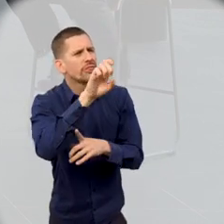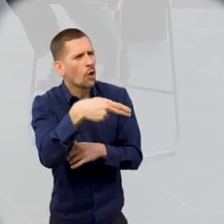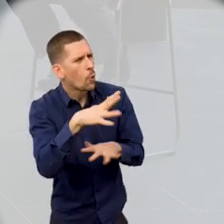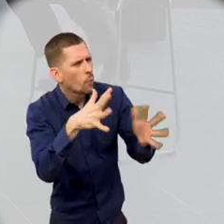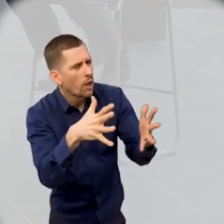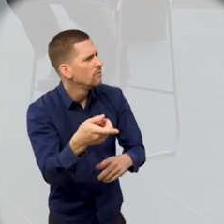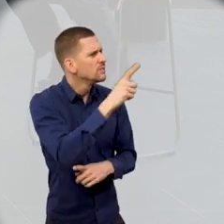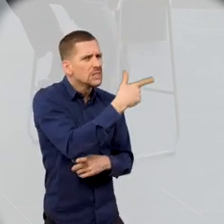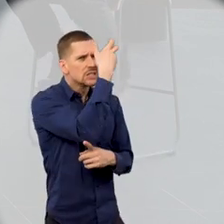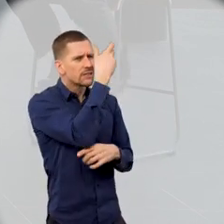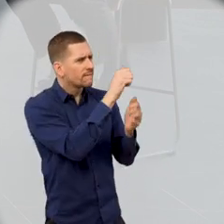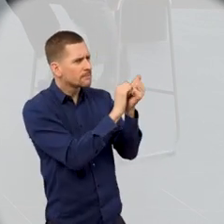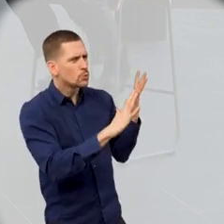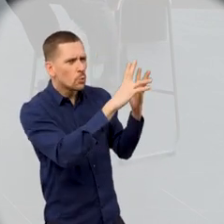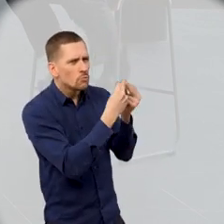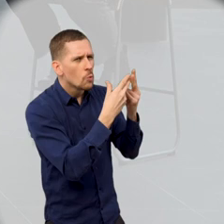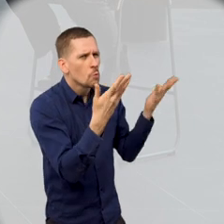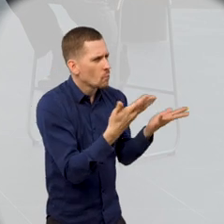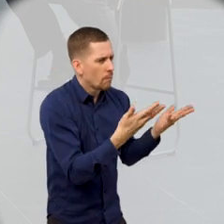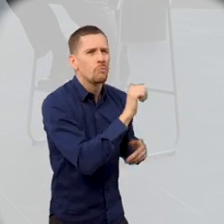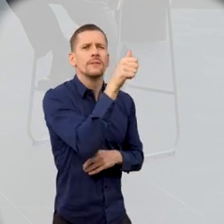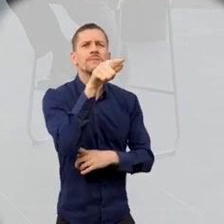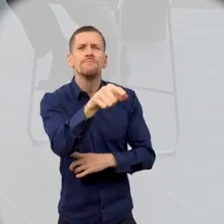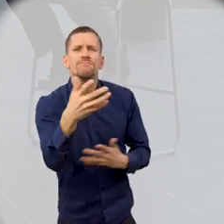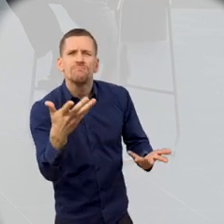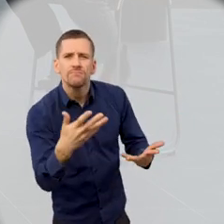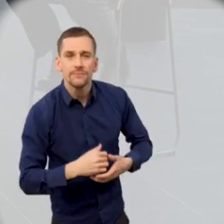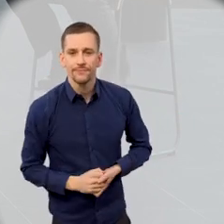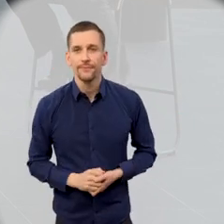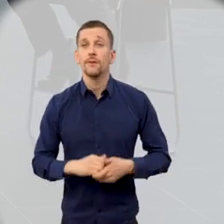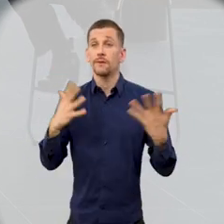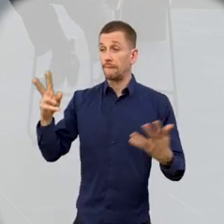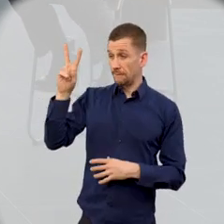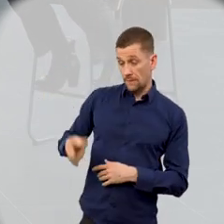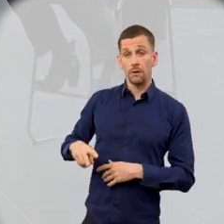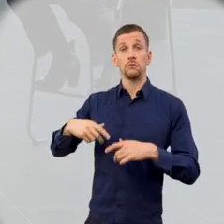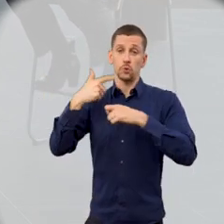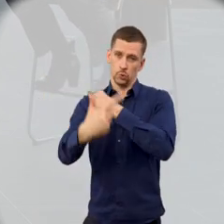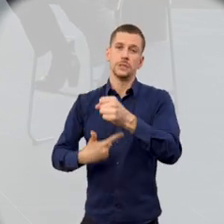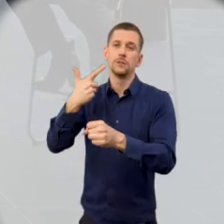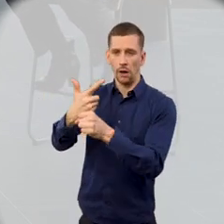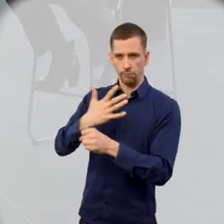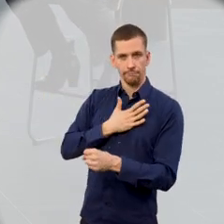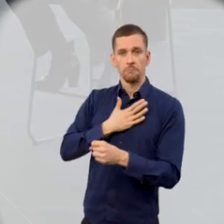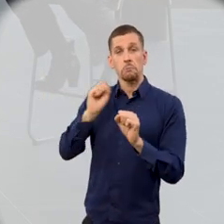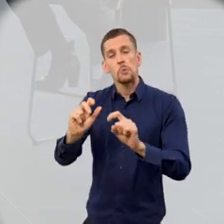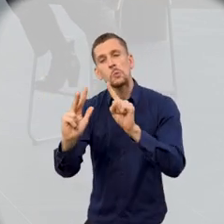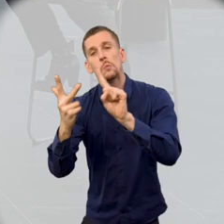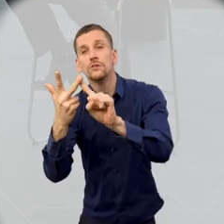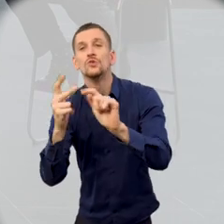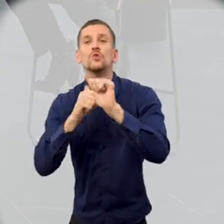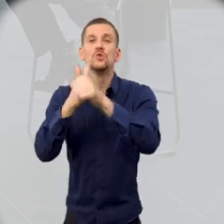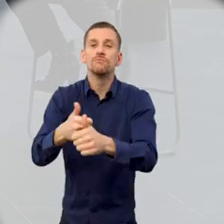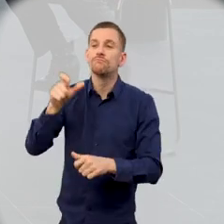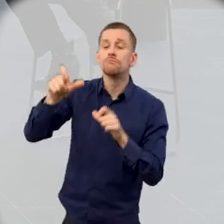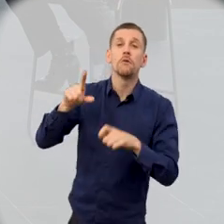côté à l'Eden School et puis vous ensuite, Cédric Richard? Alors, chez Eden School, la formation se fait en 2 ans. Et il y a possibilité de faire une 3e année